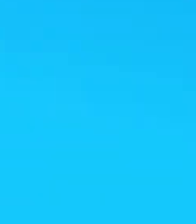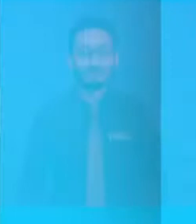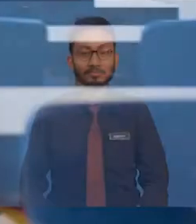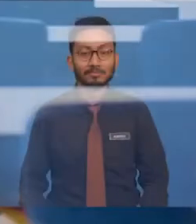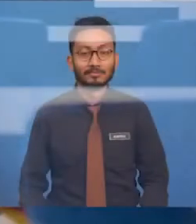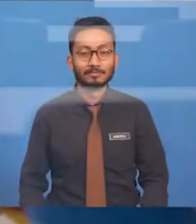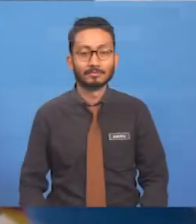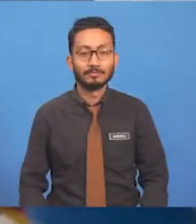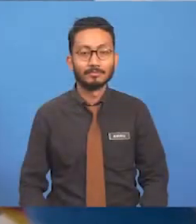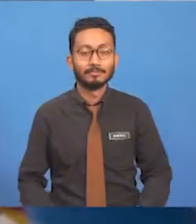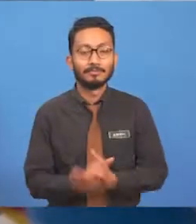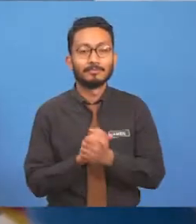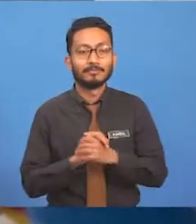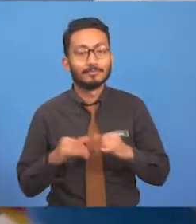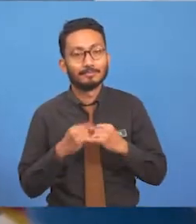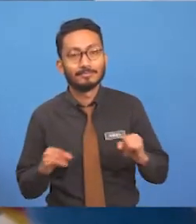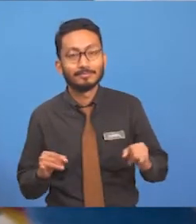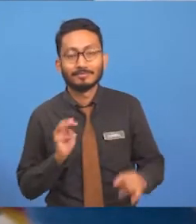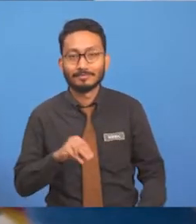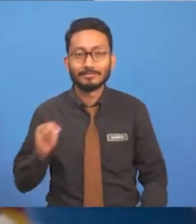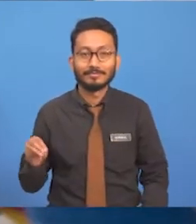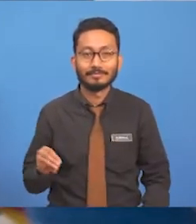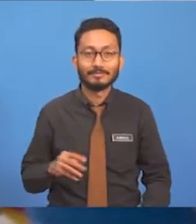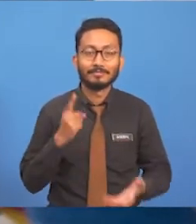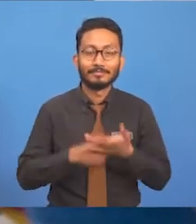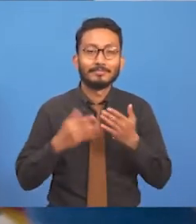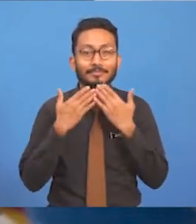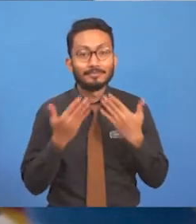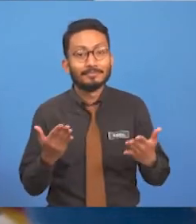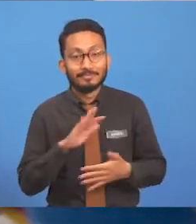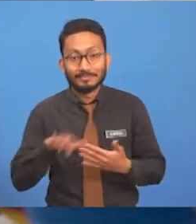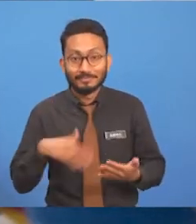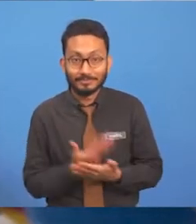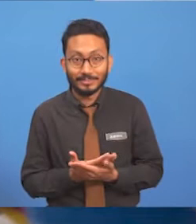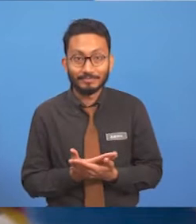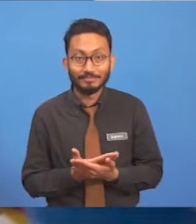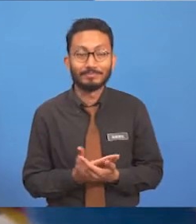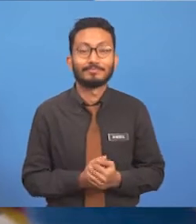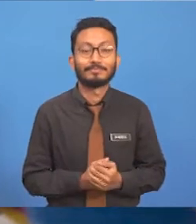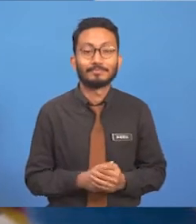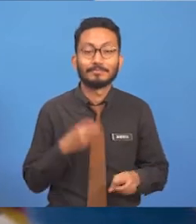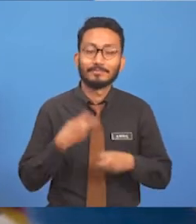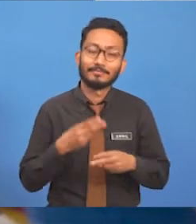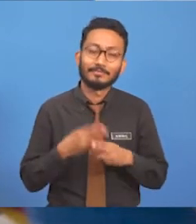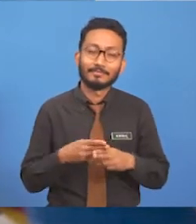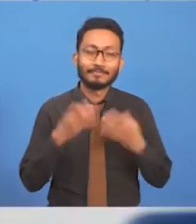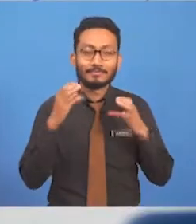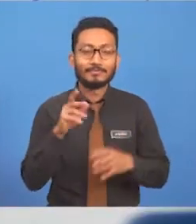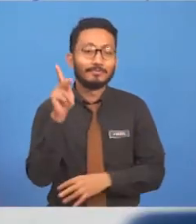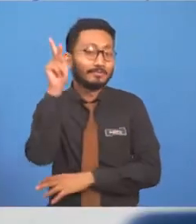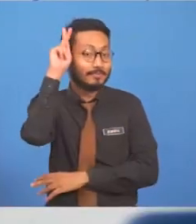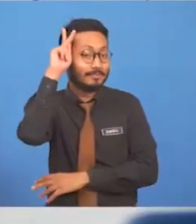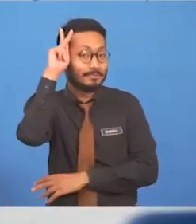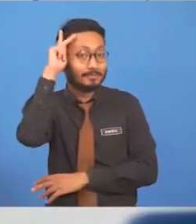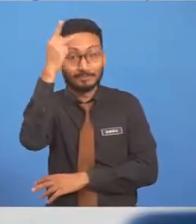selamat sejahtera murid-murid Apa kabar semua kayak ceguk kuganti agar rajin dari sqv dan Ridho panik er